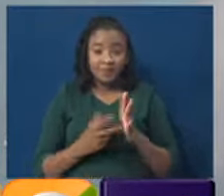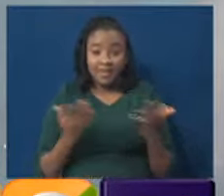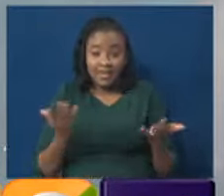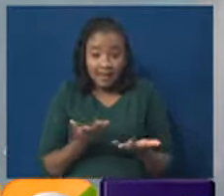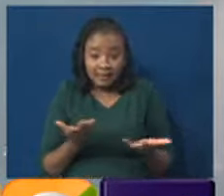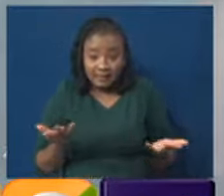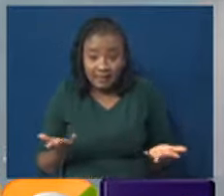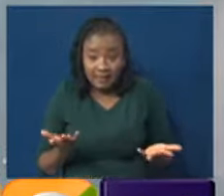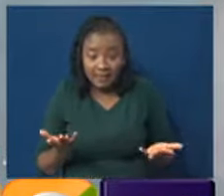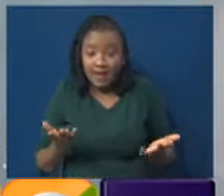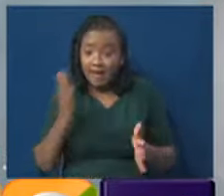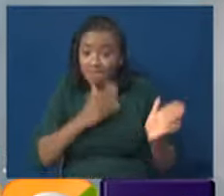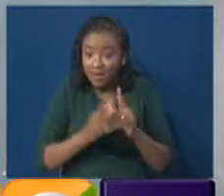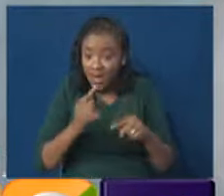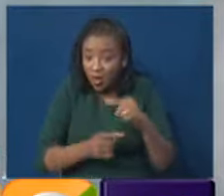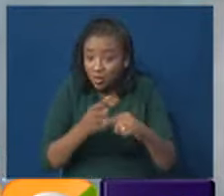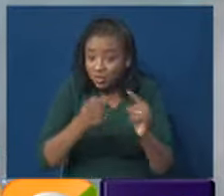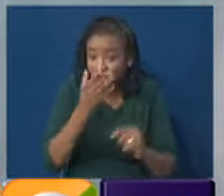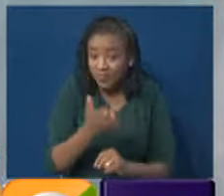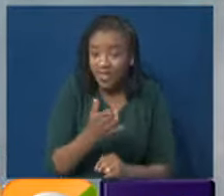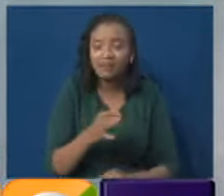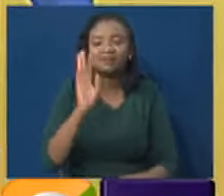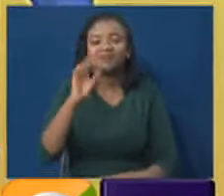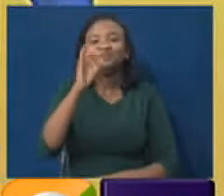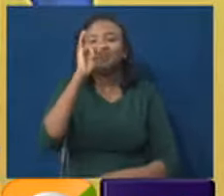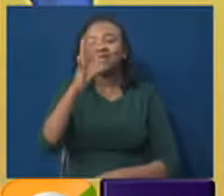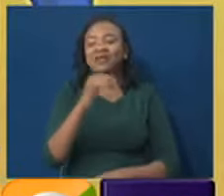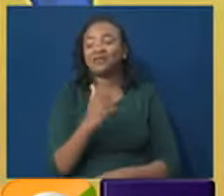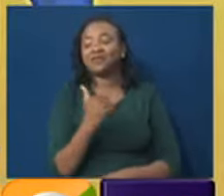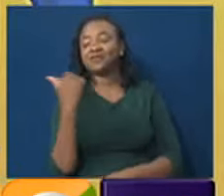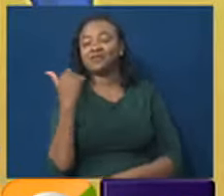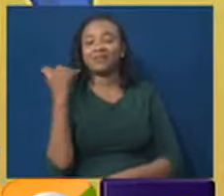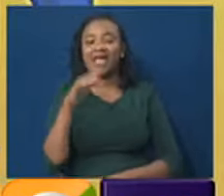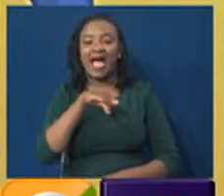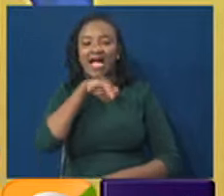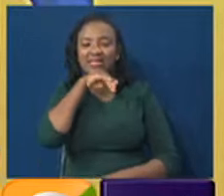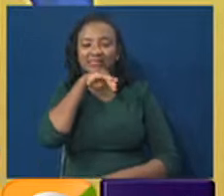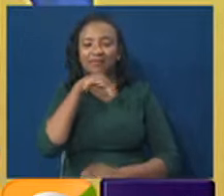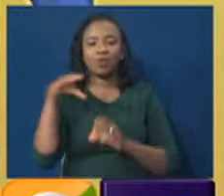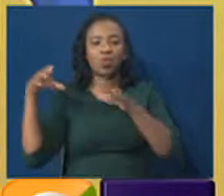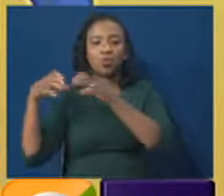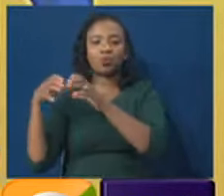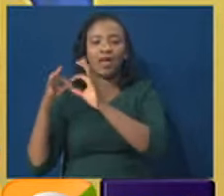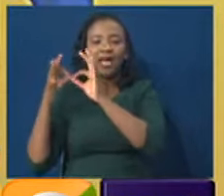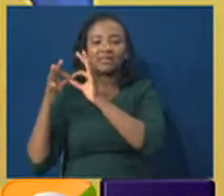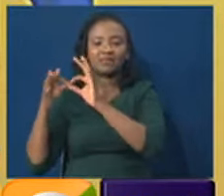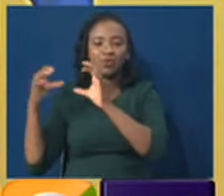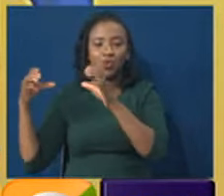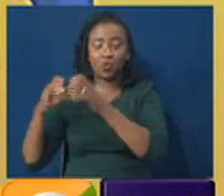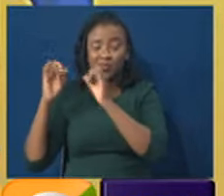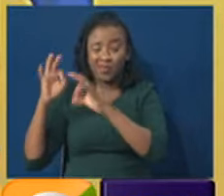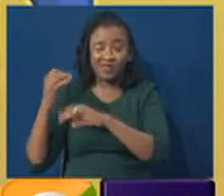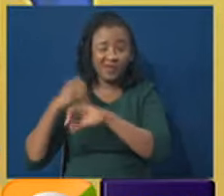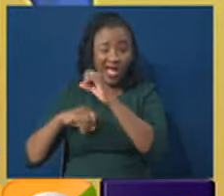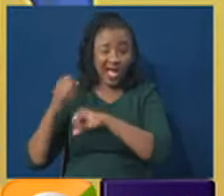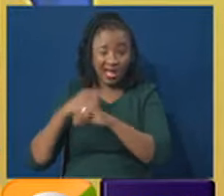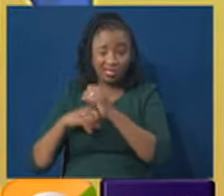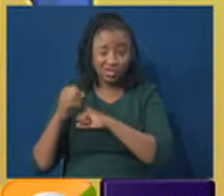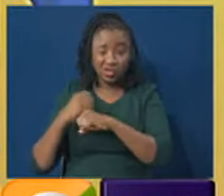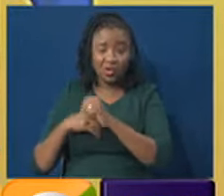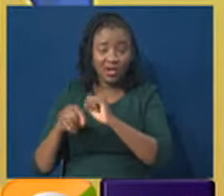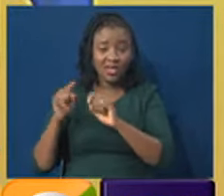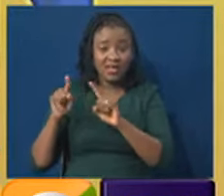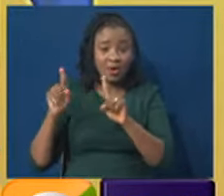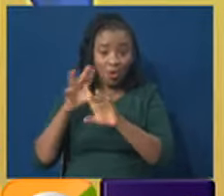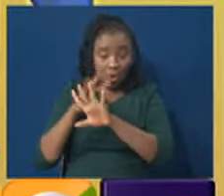wale jamaa Azimio wangeingia na wafuate sera za ile serikali nyingine, hii serikali ingekuwa imeporomoka kwa mwezi wa